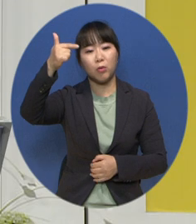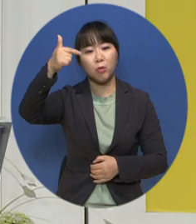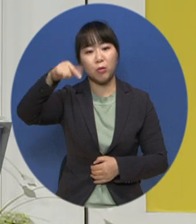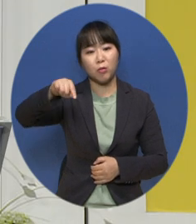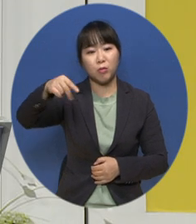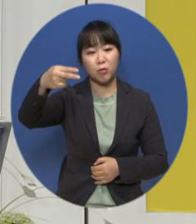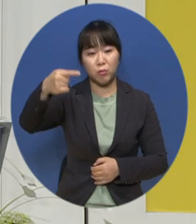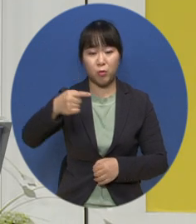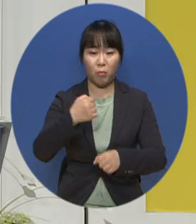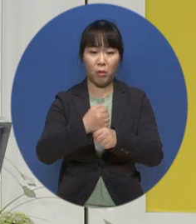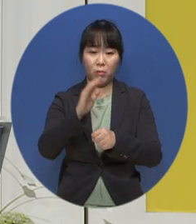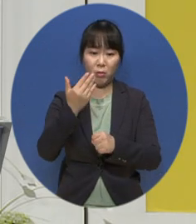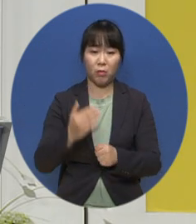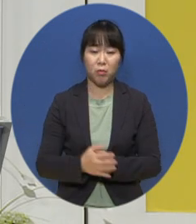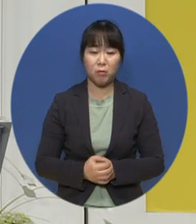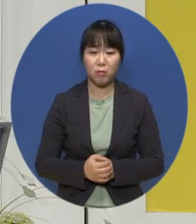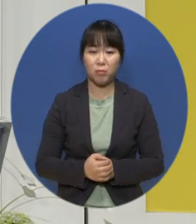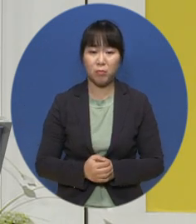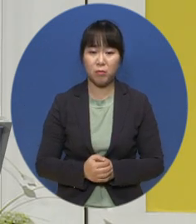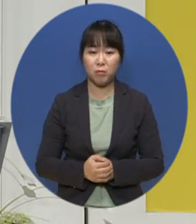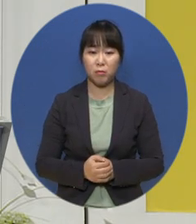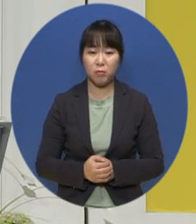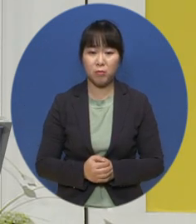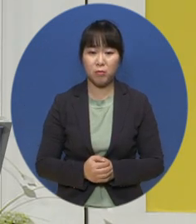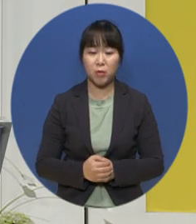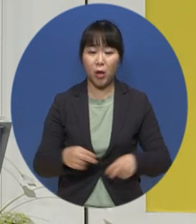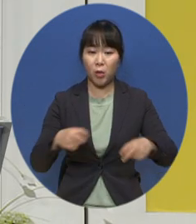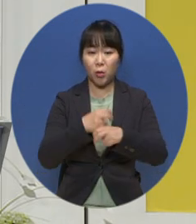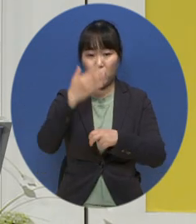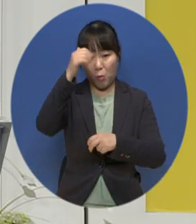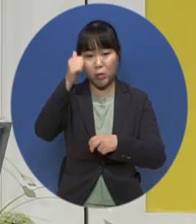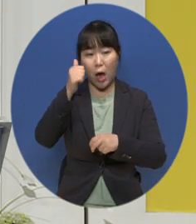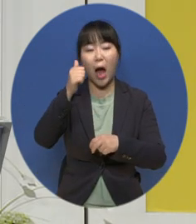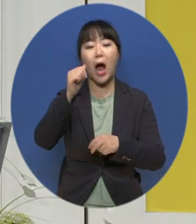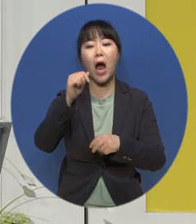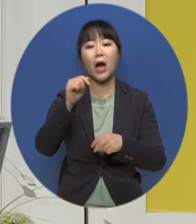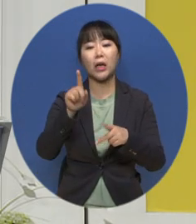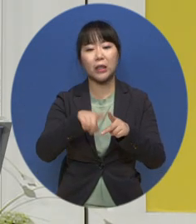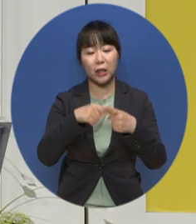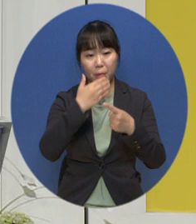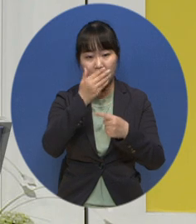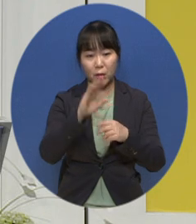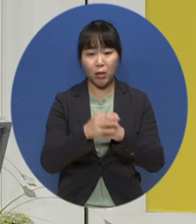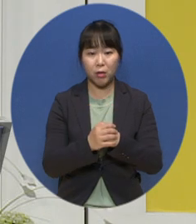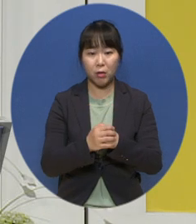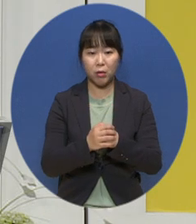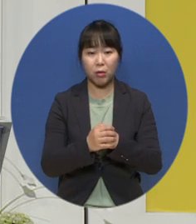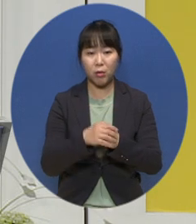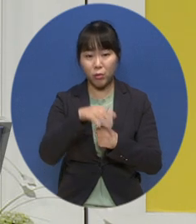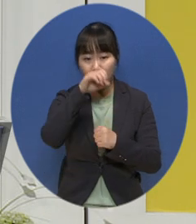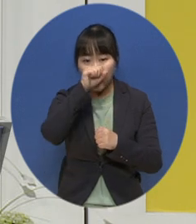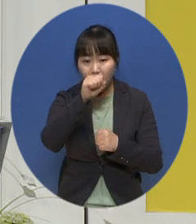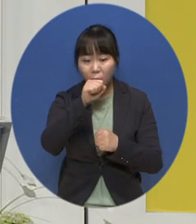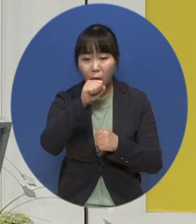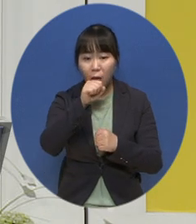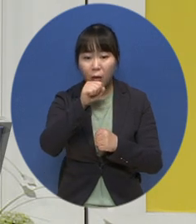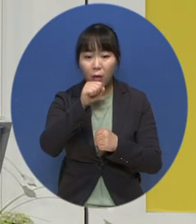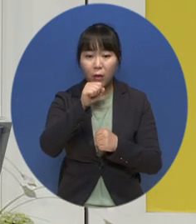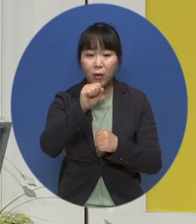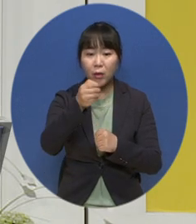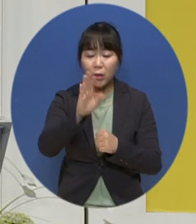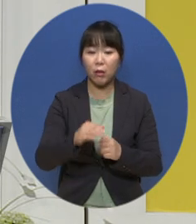그런데 그 함 걸어가야겠다 가 교통 법 문화와 놀라 같더라구요 그러다 운 수장이 땋아 누두 조치 이런데